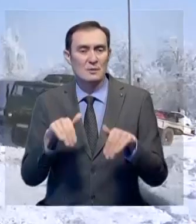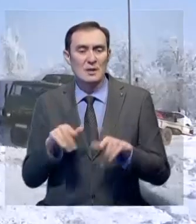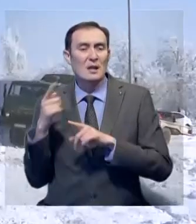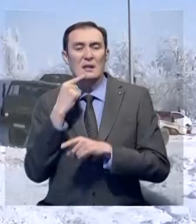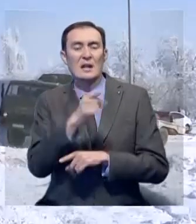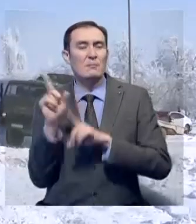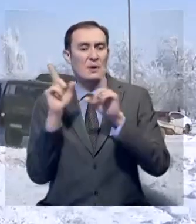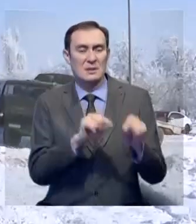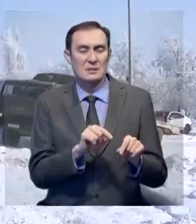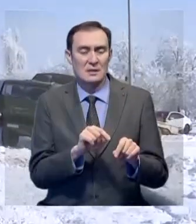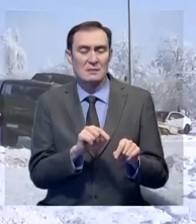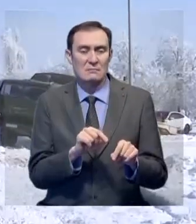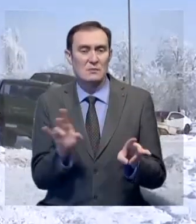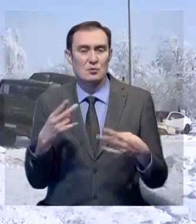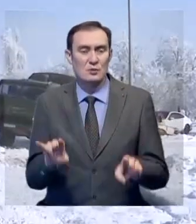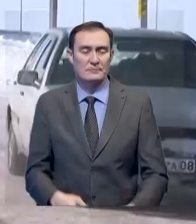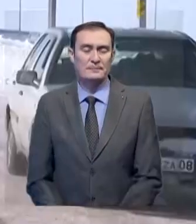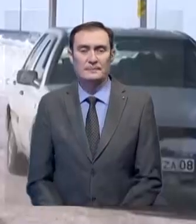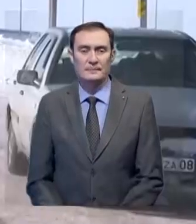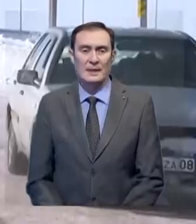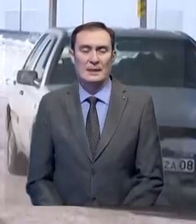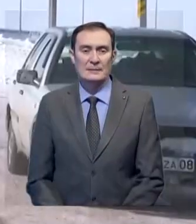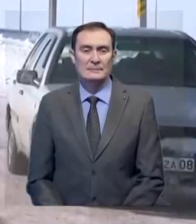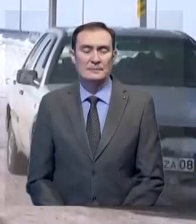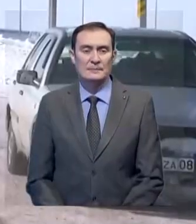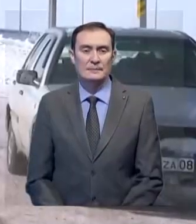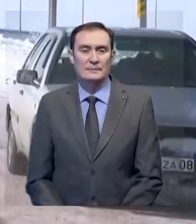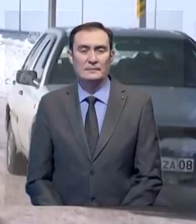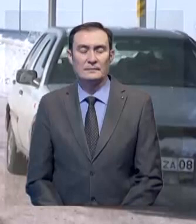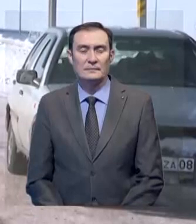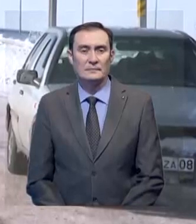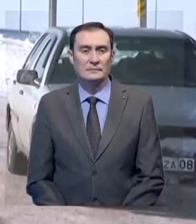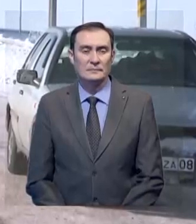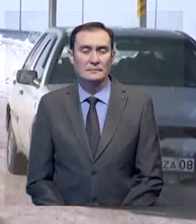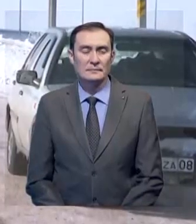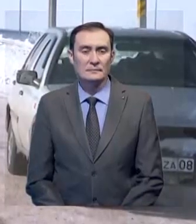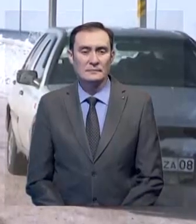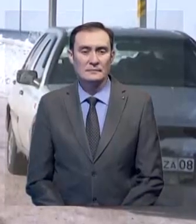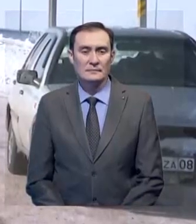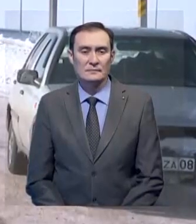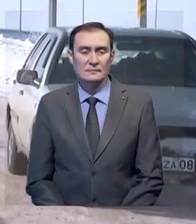дальних поездок. Анастасия Сулейманова, Тимур Сейлхан, Эльдар Байзельда, Жамбылская область, 24 КЗ.